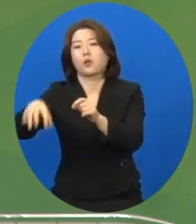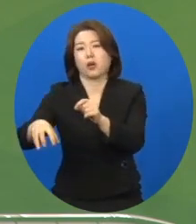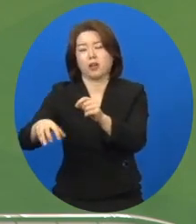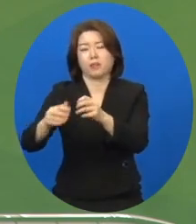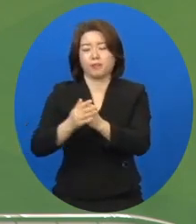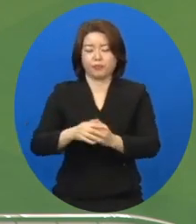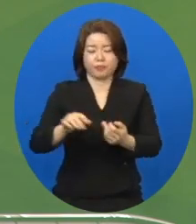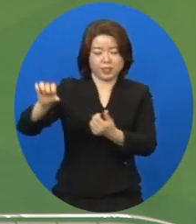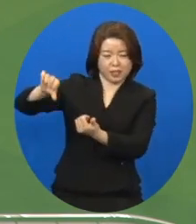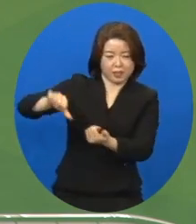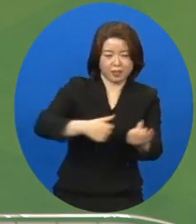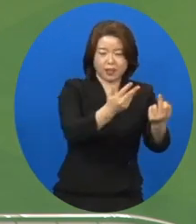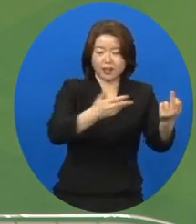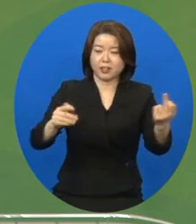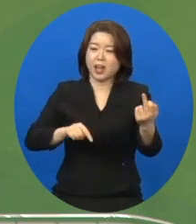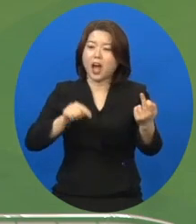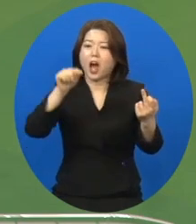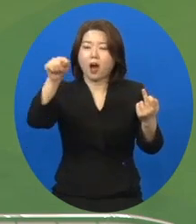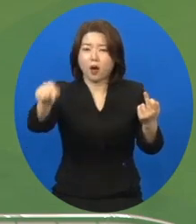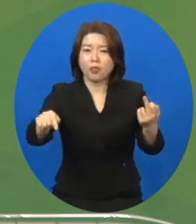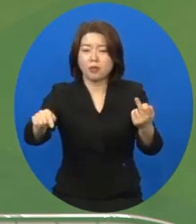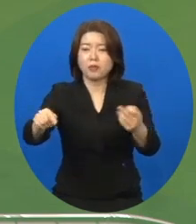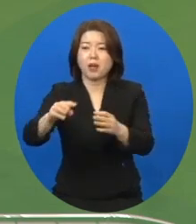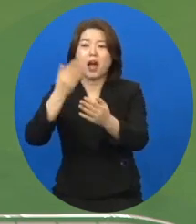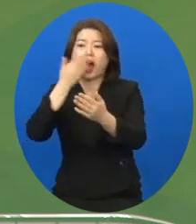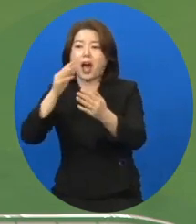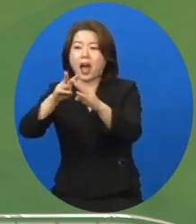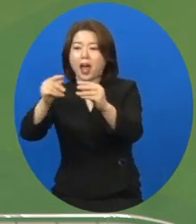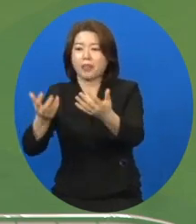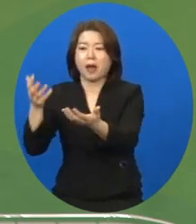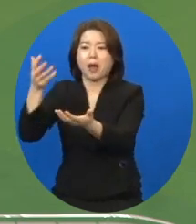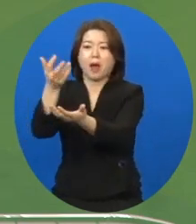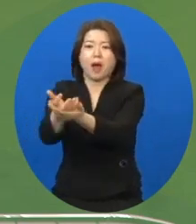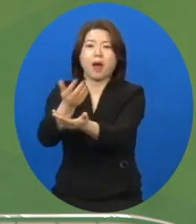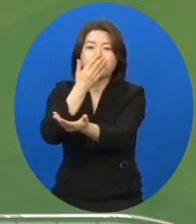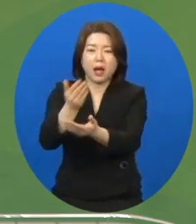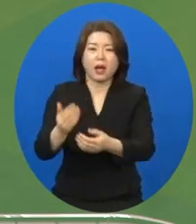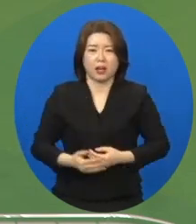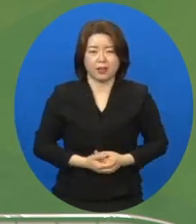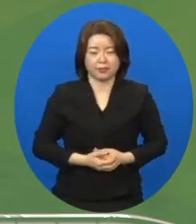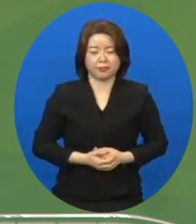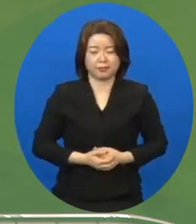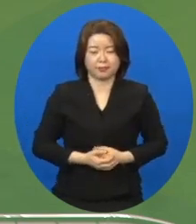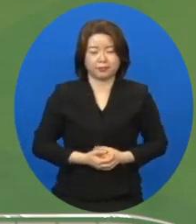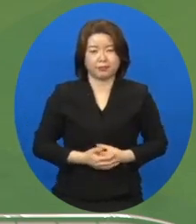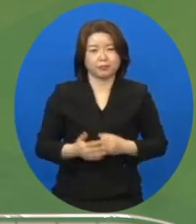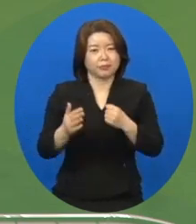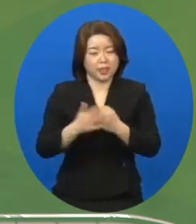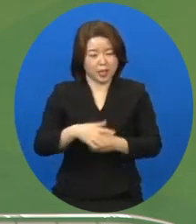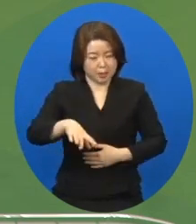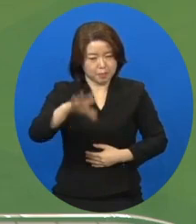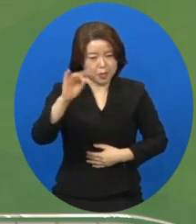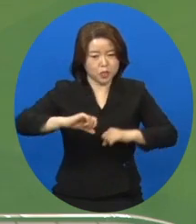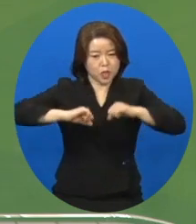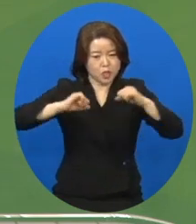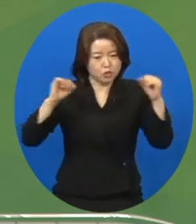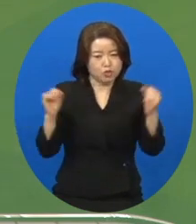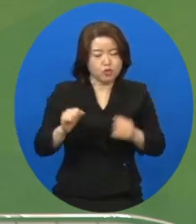땅이에요. 하나님께서 먼저 순종의 걸음을